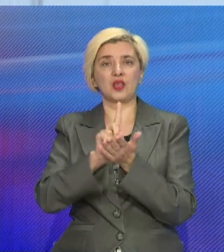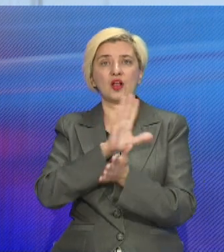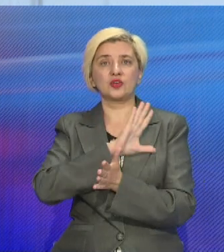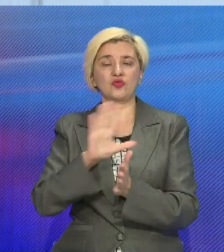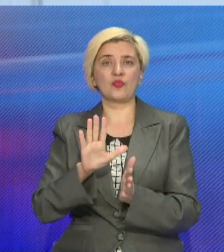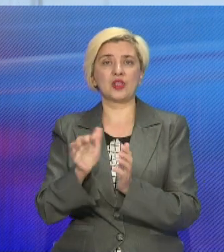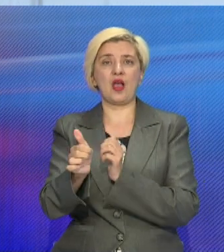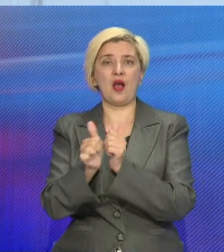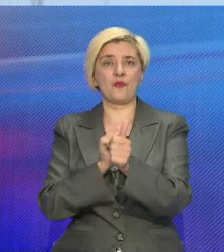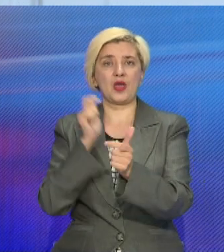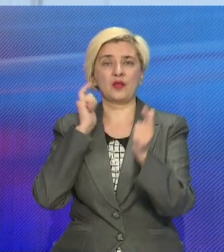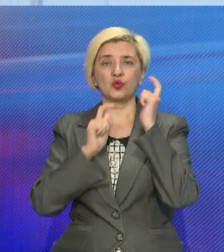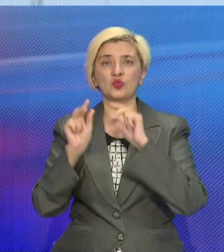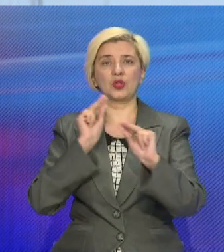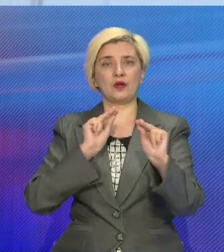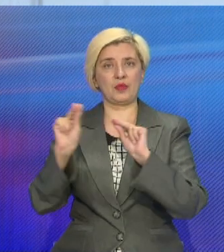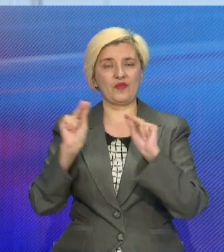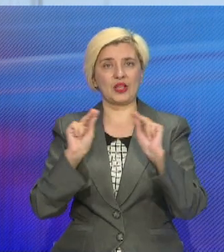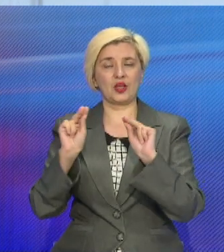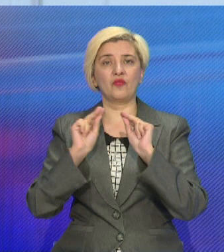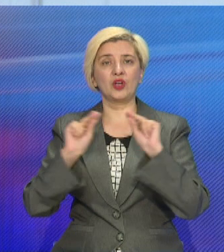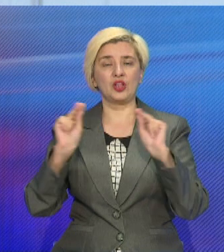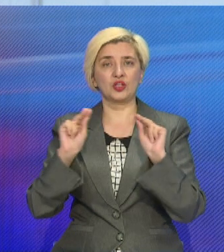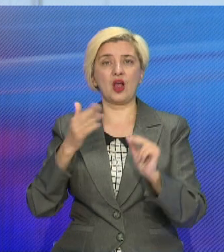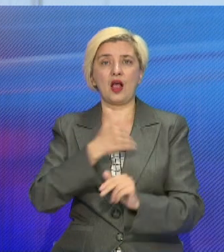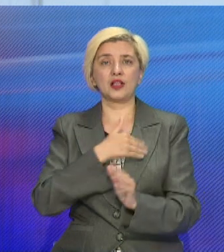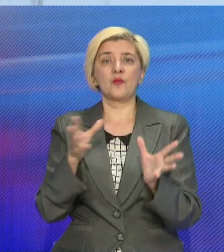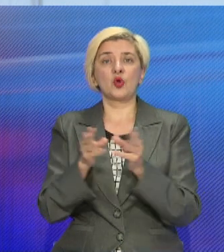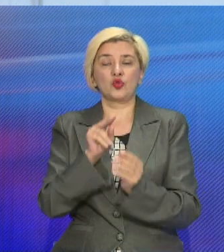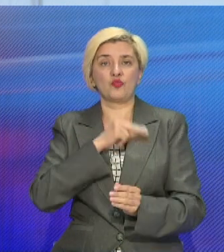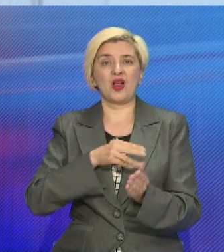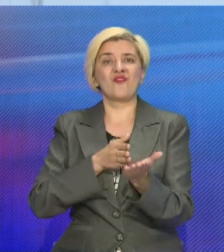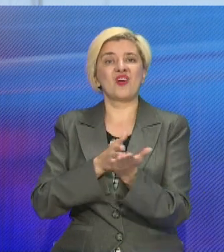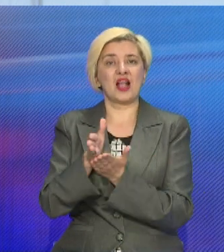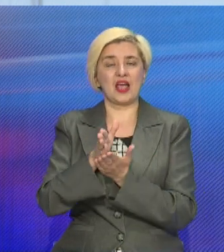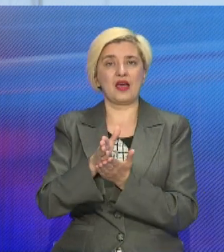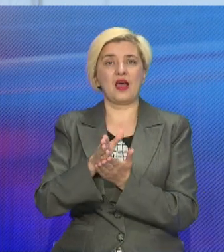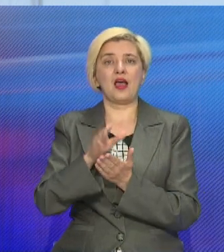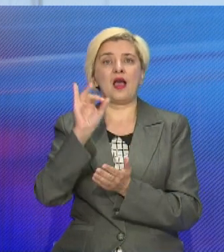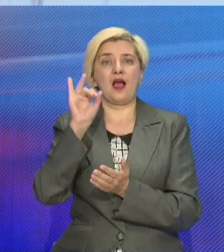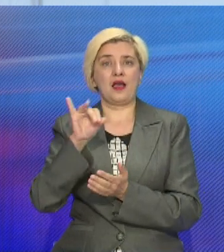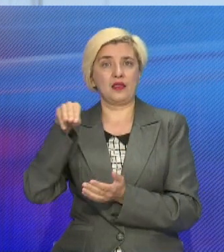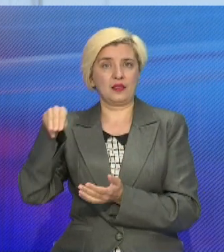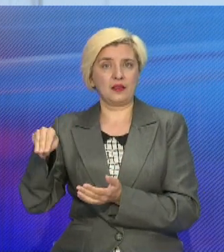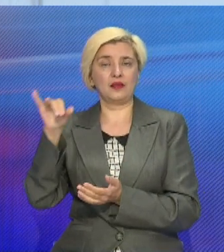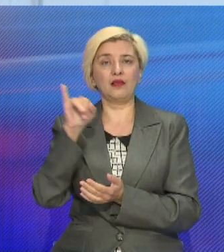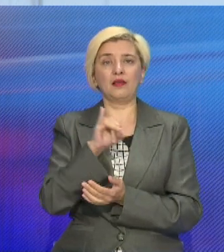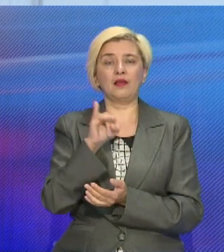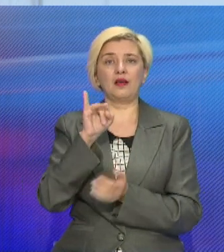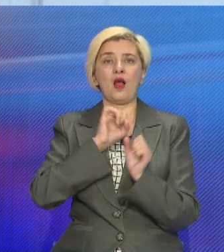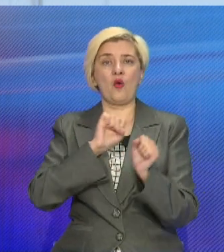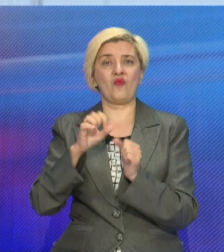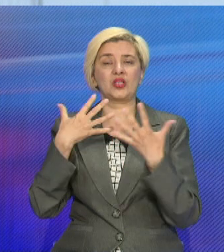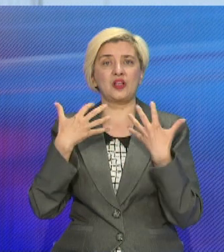обменом студентами и выкладчиками. Мы хотим сотрудничать у галіні IT і охови здоров'я, тому що нам є що показати,